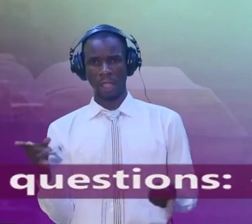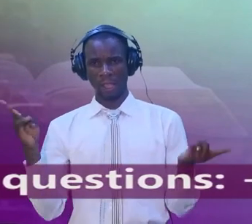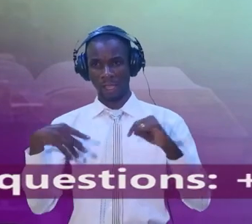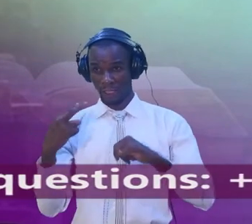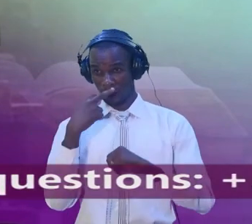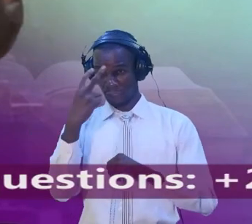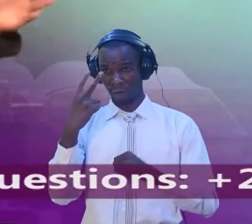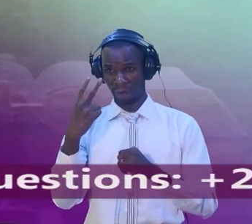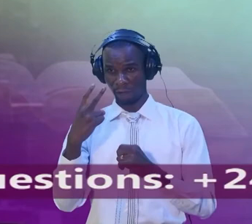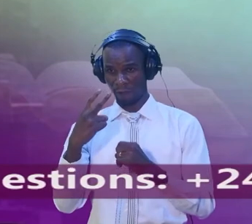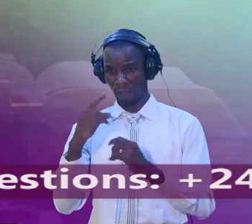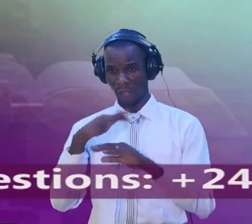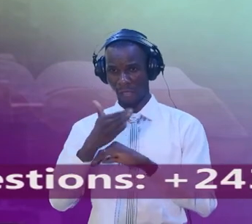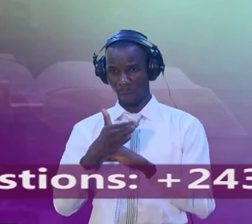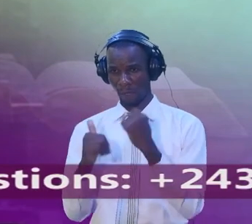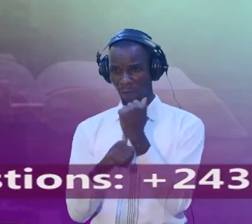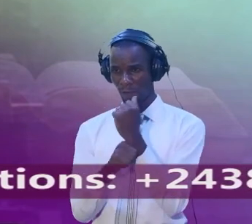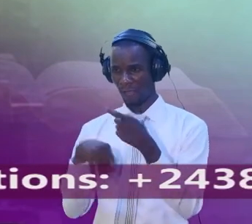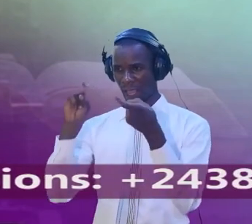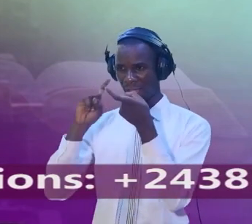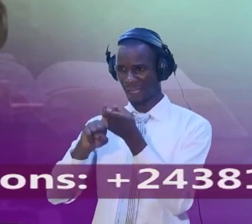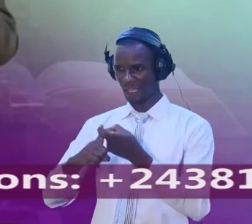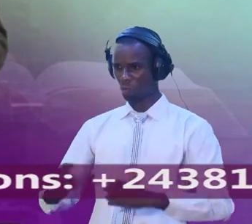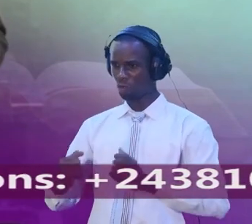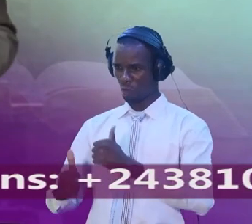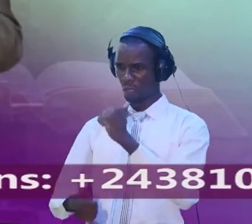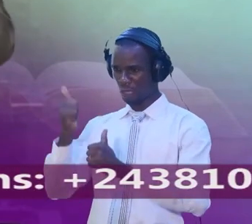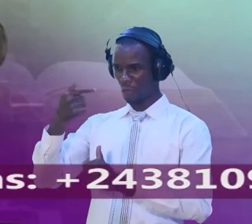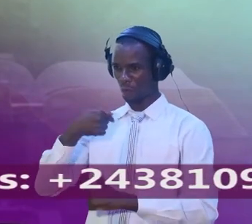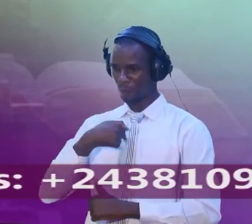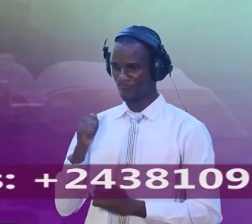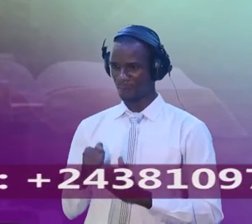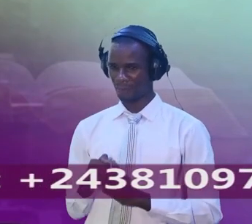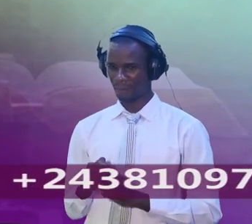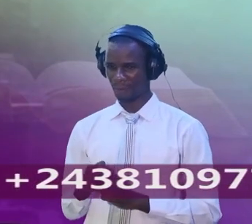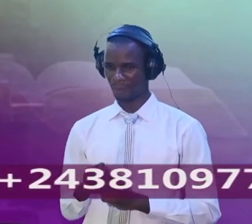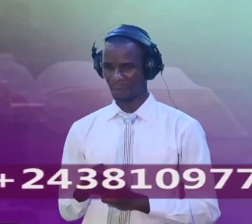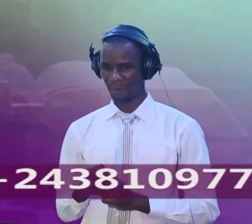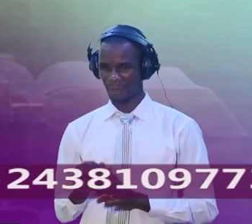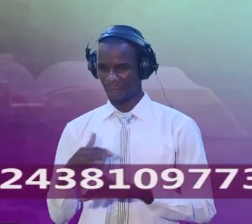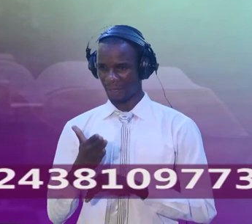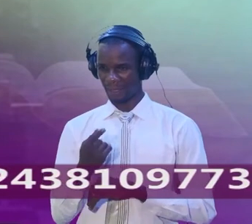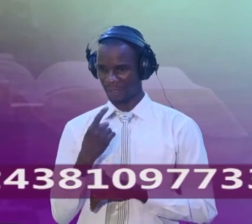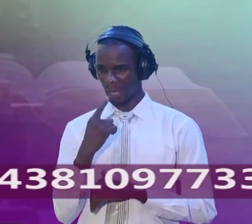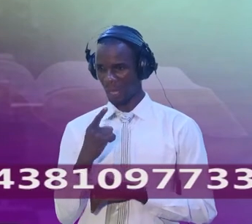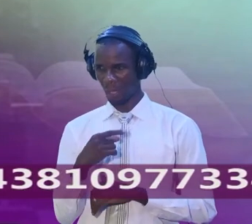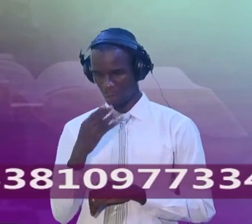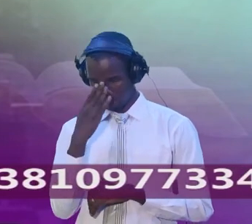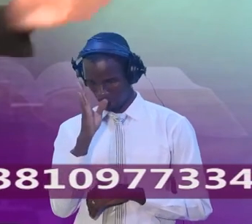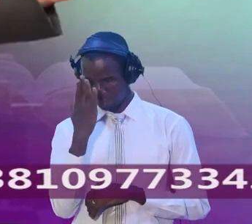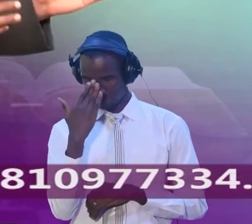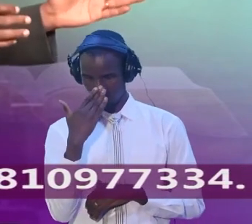hofu. Na utaona pia naye atagundua kwamba unaye mtu ambaye ana nguvu kumzidi yeye.